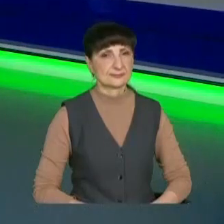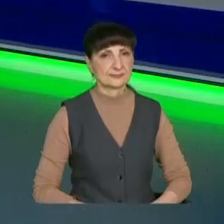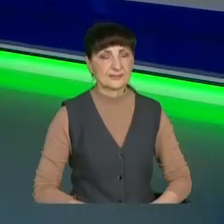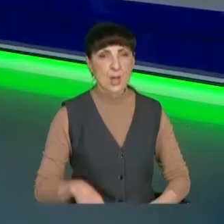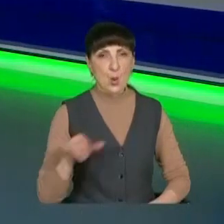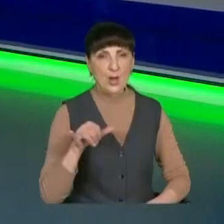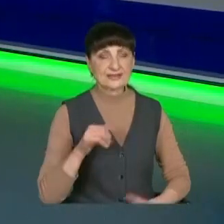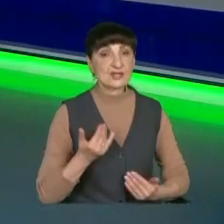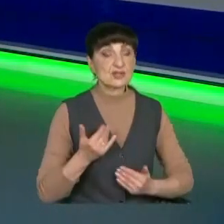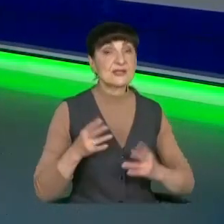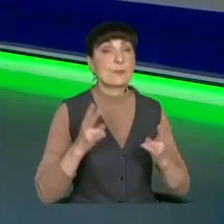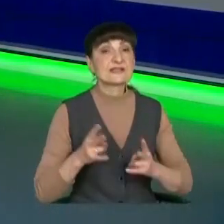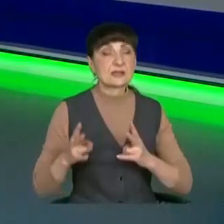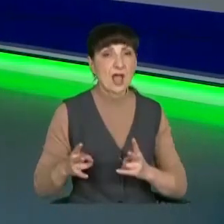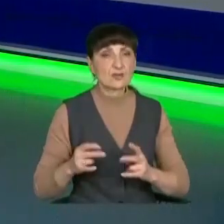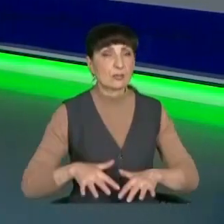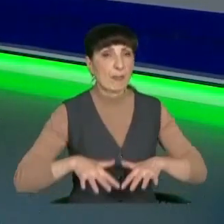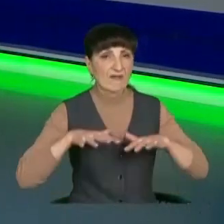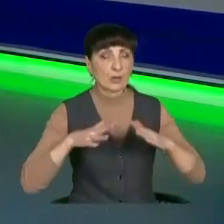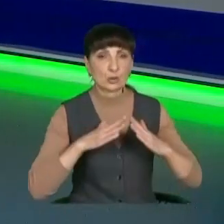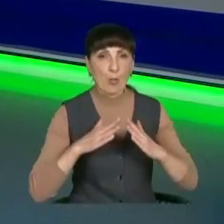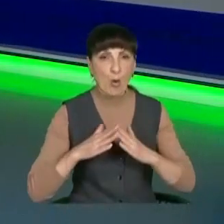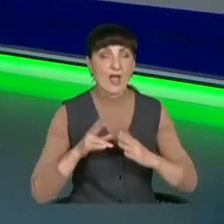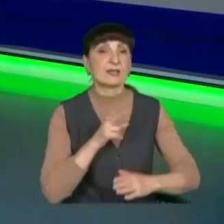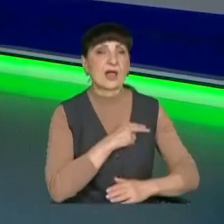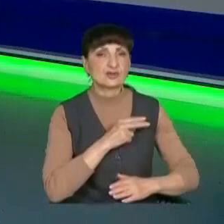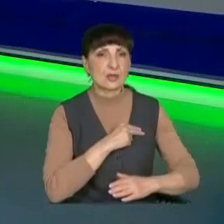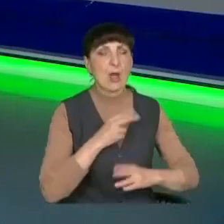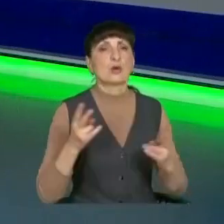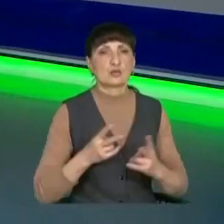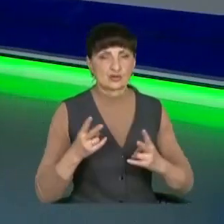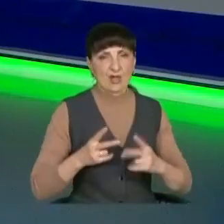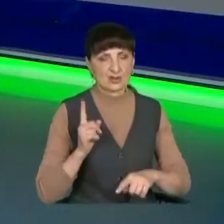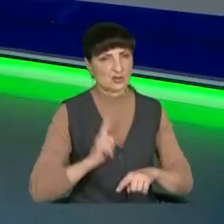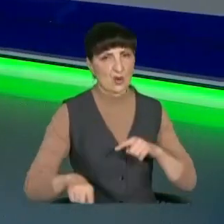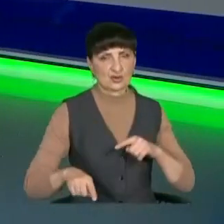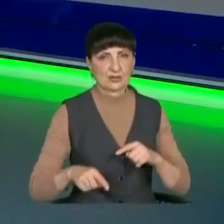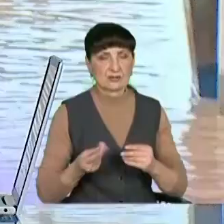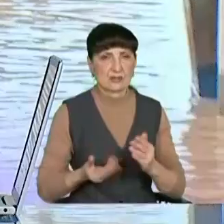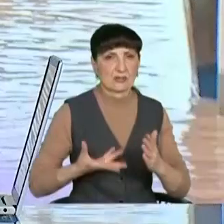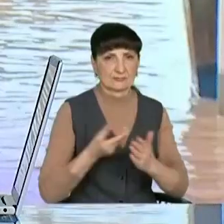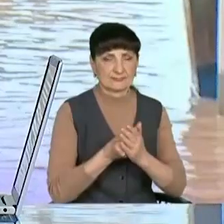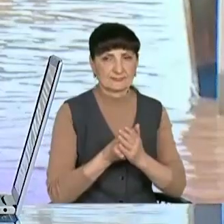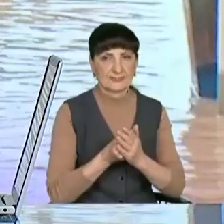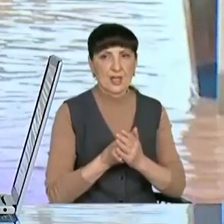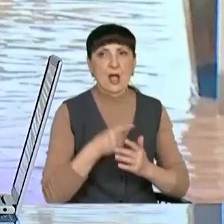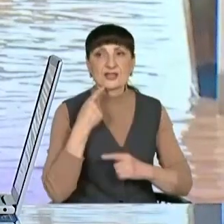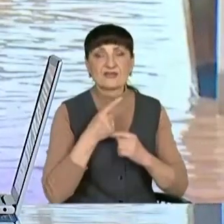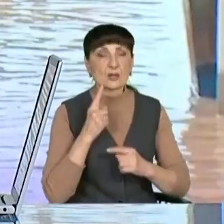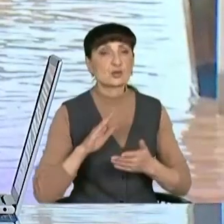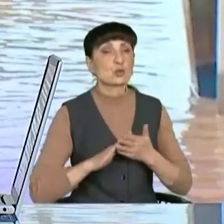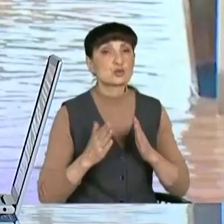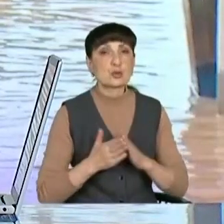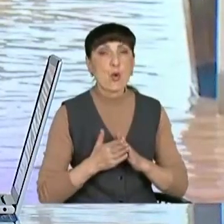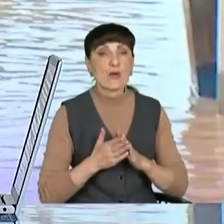В Уральске жители пострадавших от паводков домов в дачных обществах нуждаются в срочной компенсации. По их словам, условия